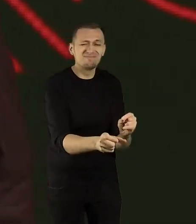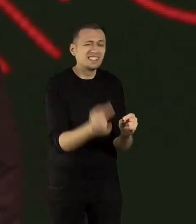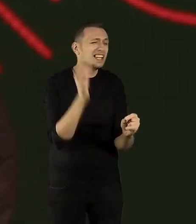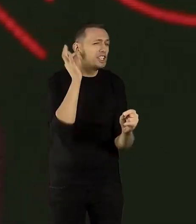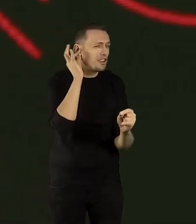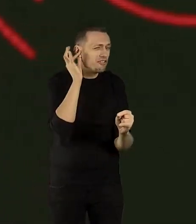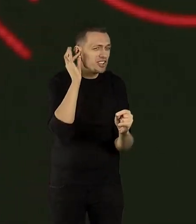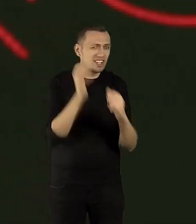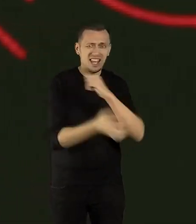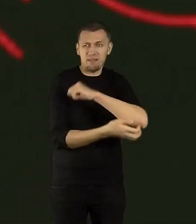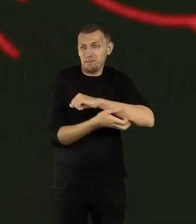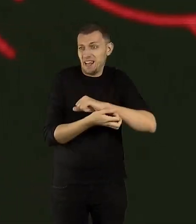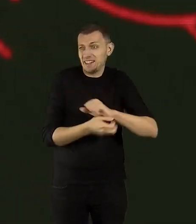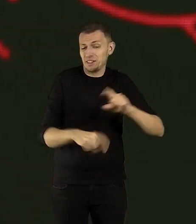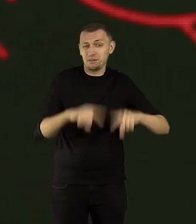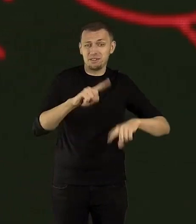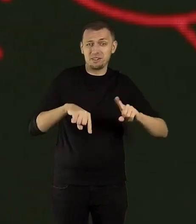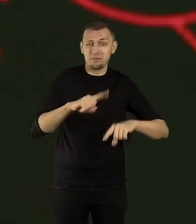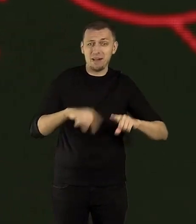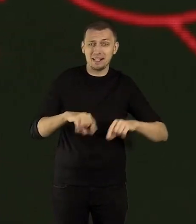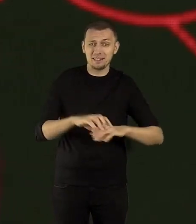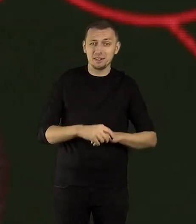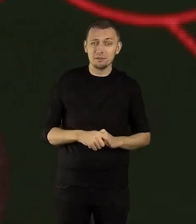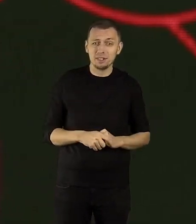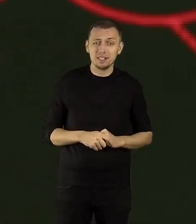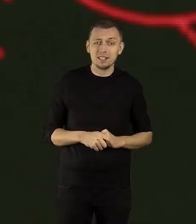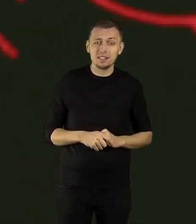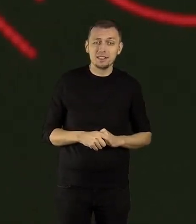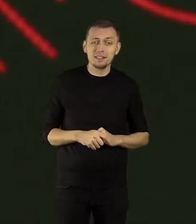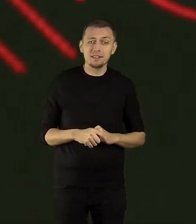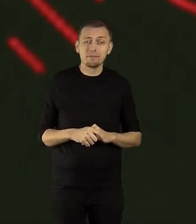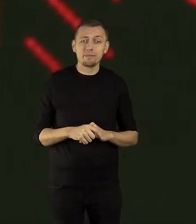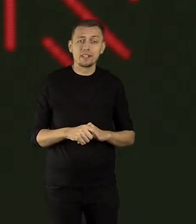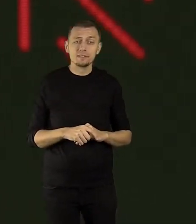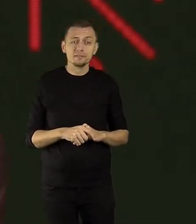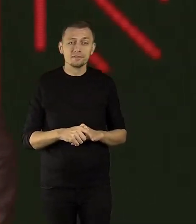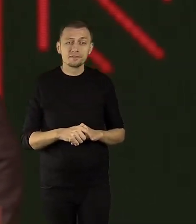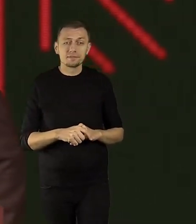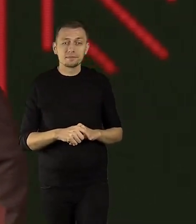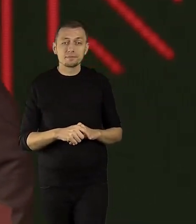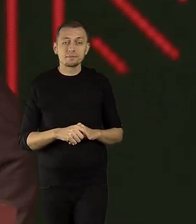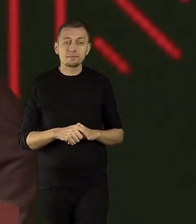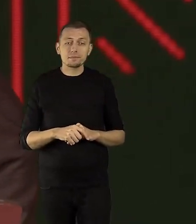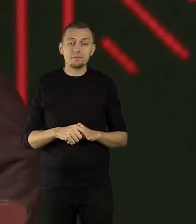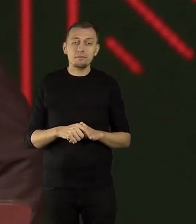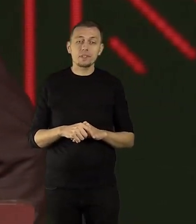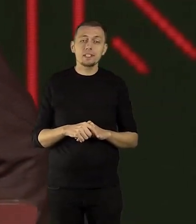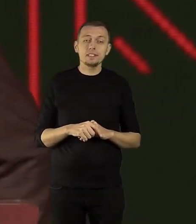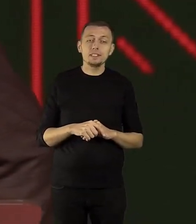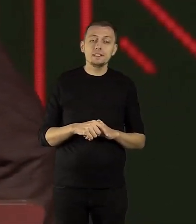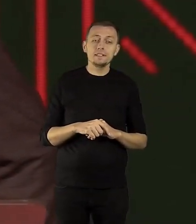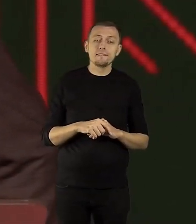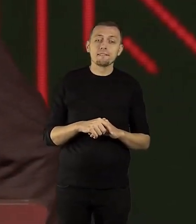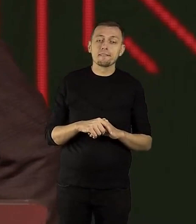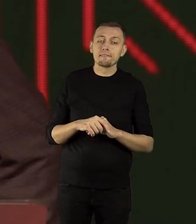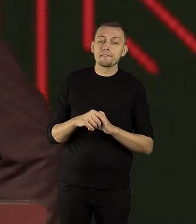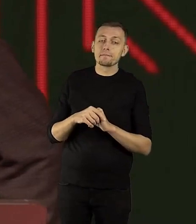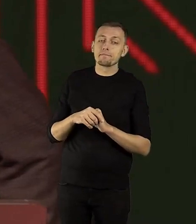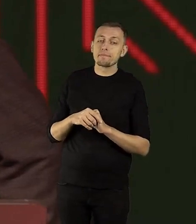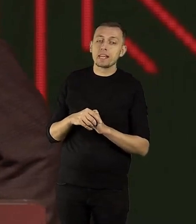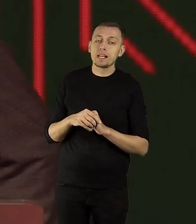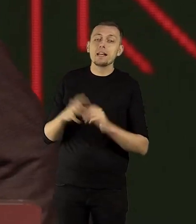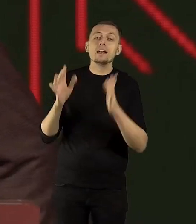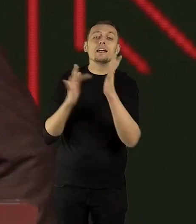częścią znienawidzonej rasy żydowskiej. Bo Jezus był Żydem. W naszym kraju to powinno być